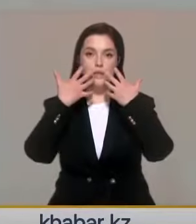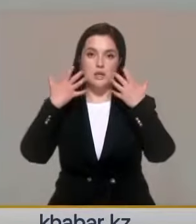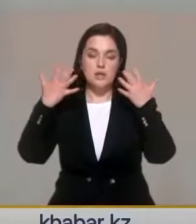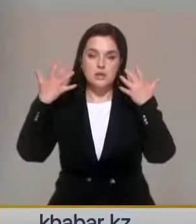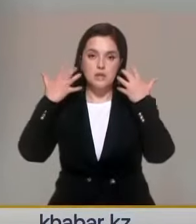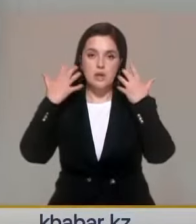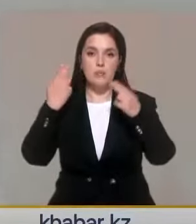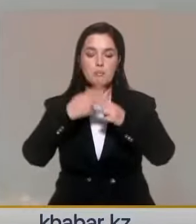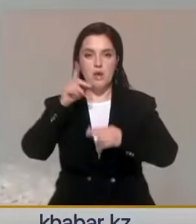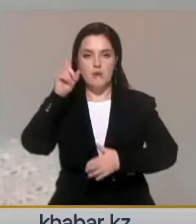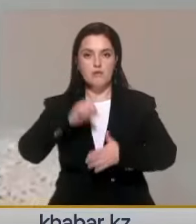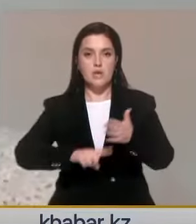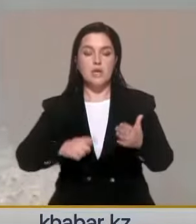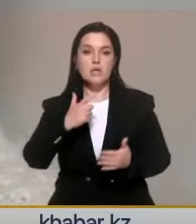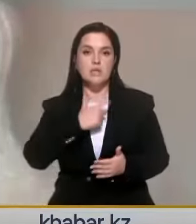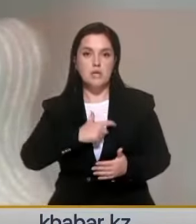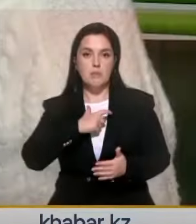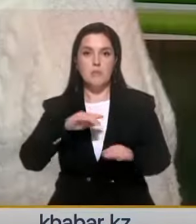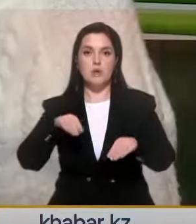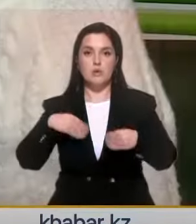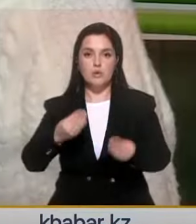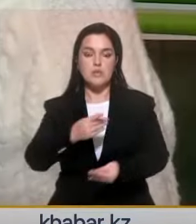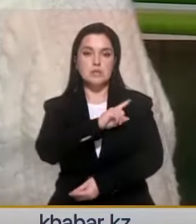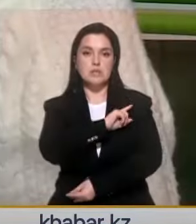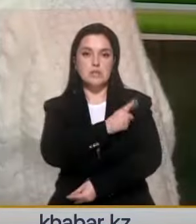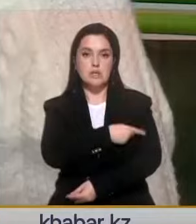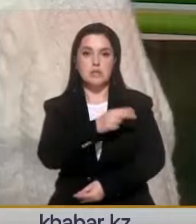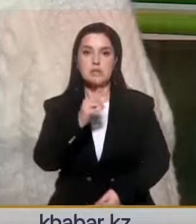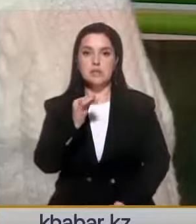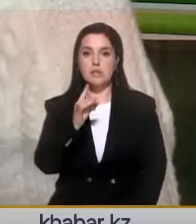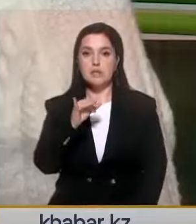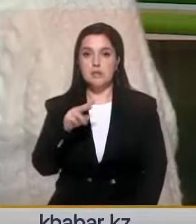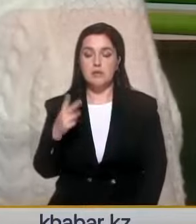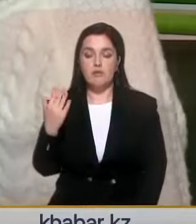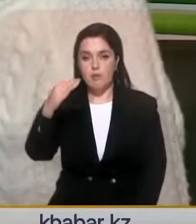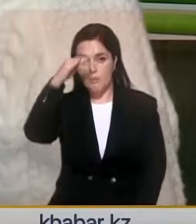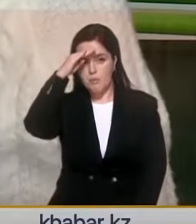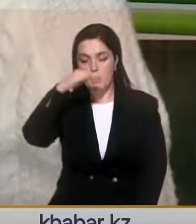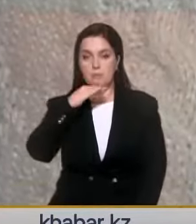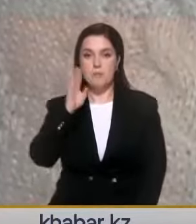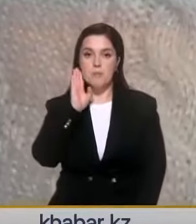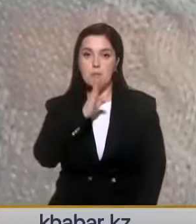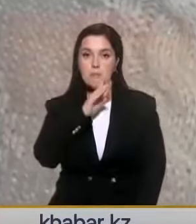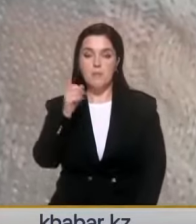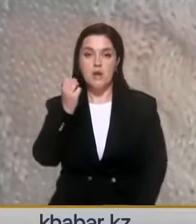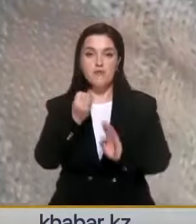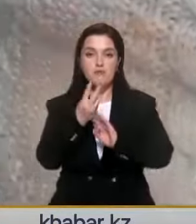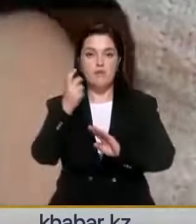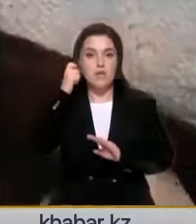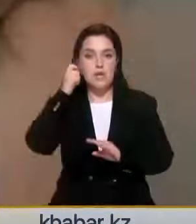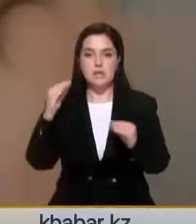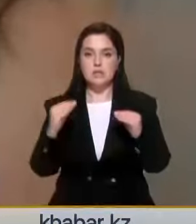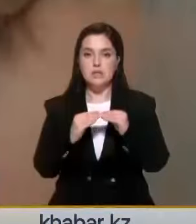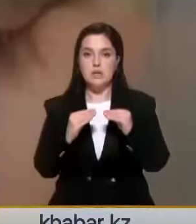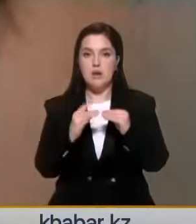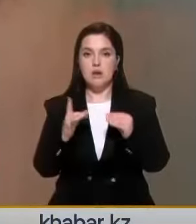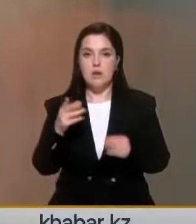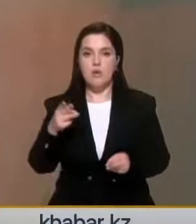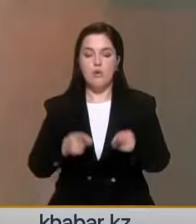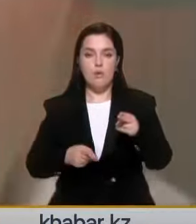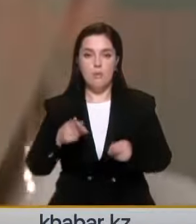огромная вера в себя придаёт силы Кириллу и его родителям к своим 12 годам мальчик уже перенёс 10 операций